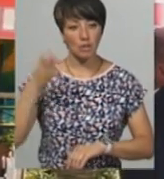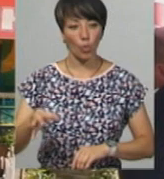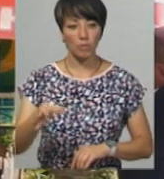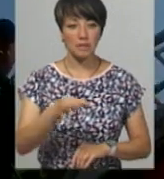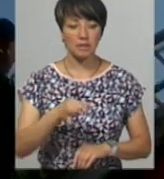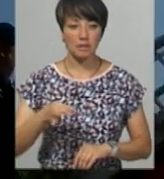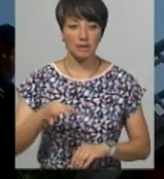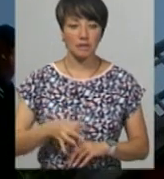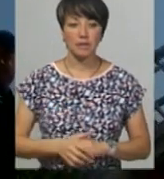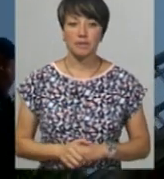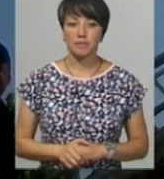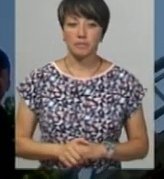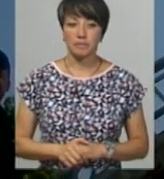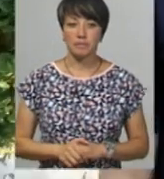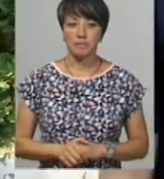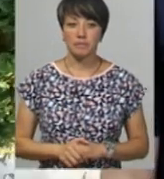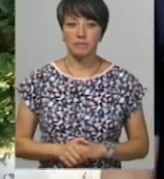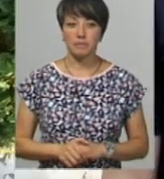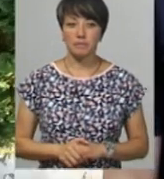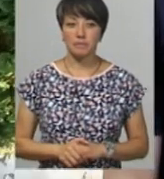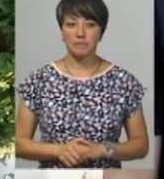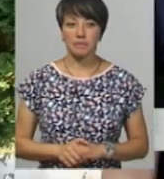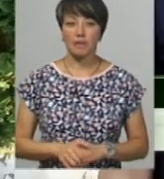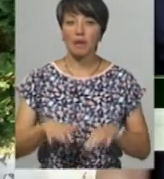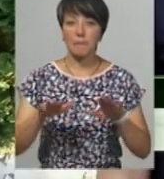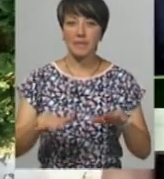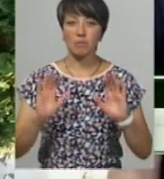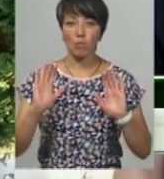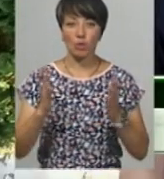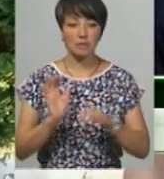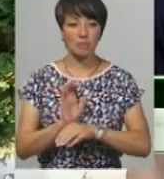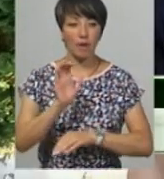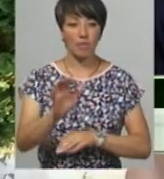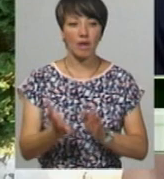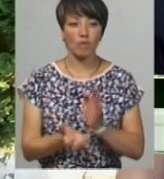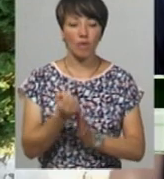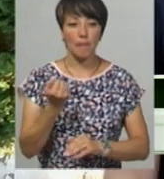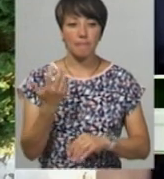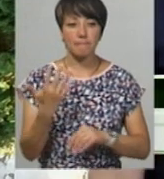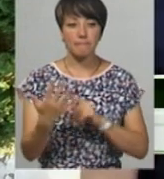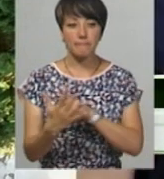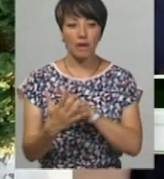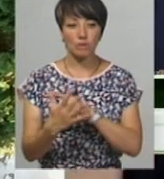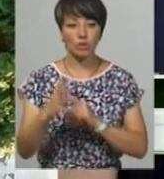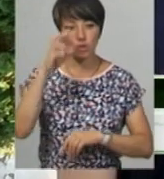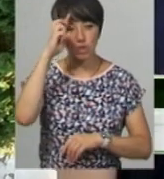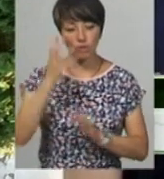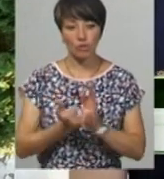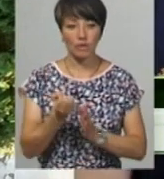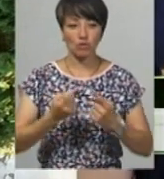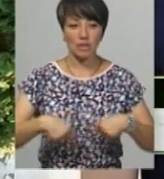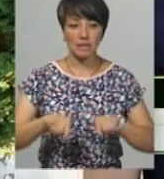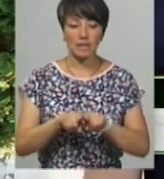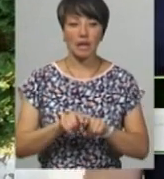Хмельницькій області Віталій Гриченюк. До місця події було спрямовано рятувальників 5-ї державно-пожежно-рятувальної частини та